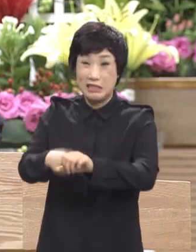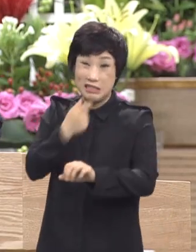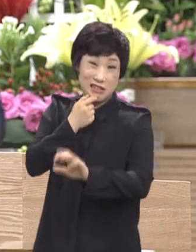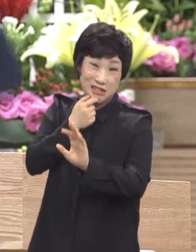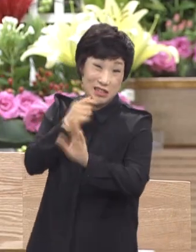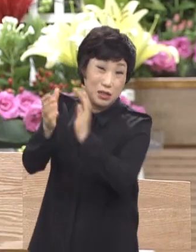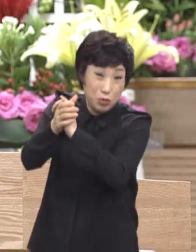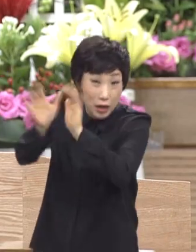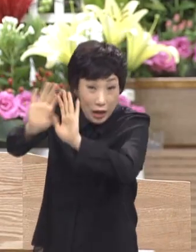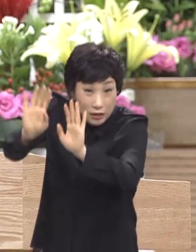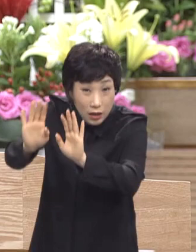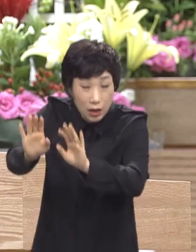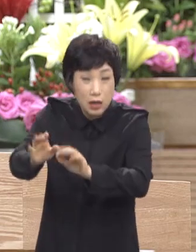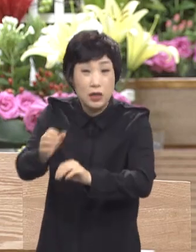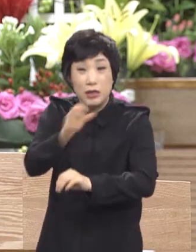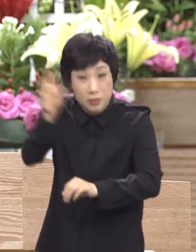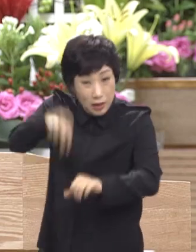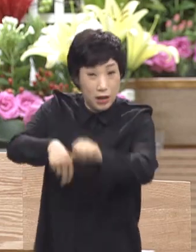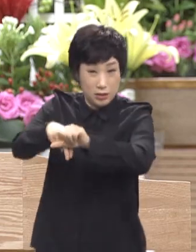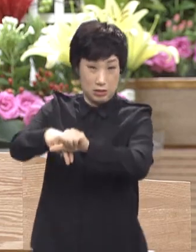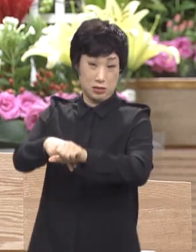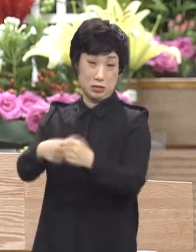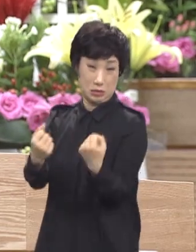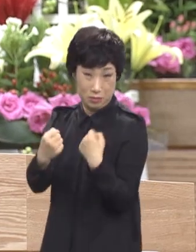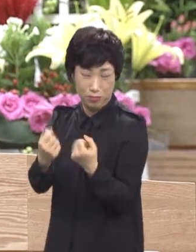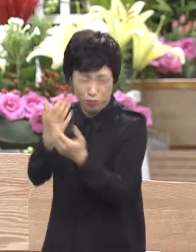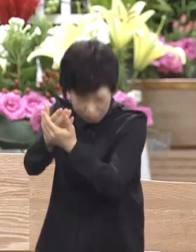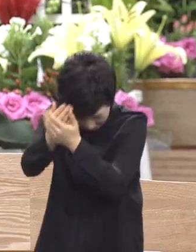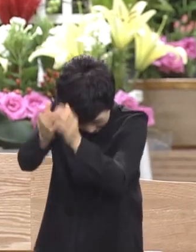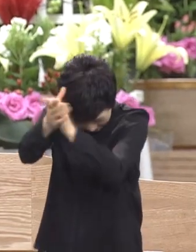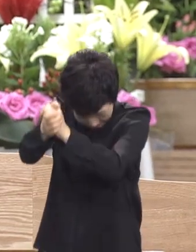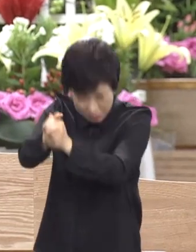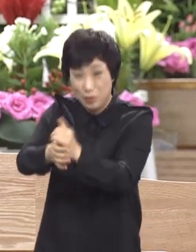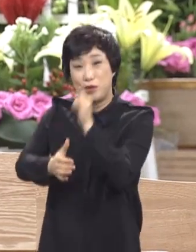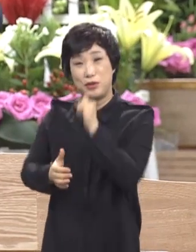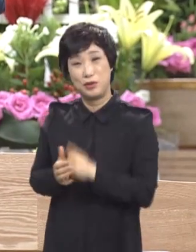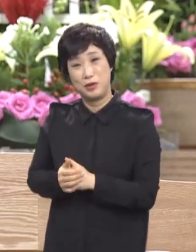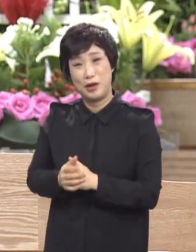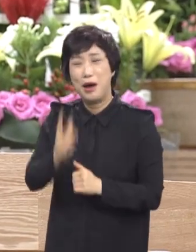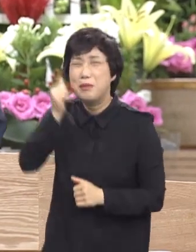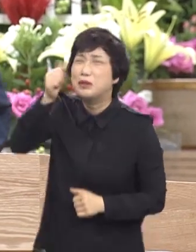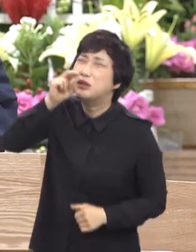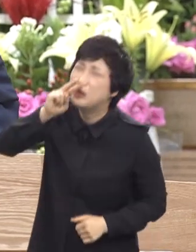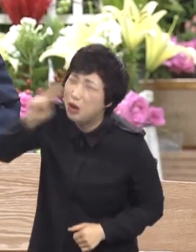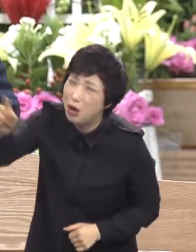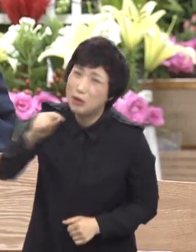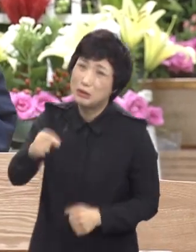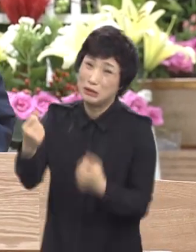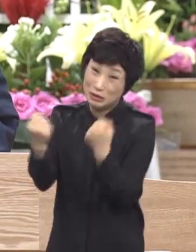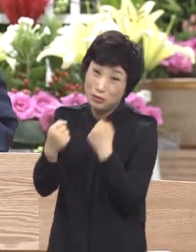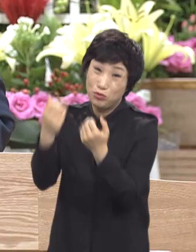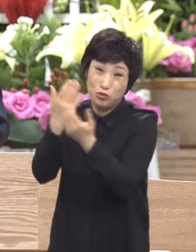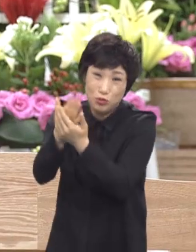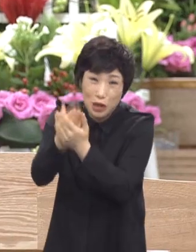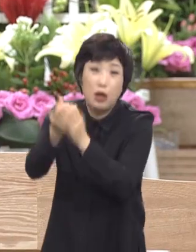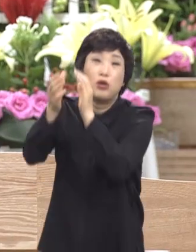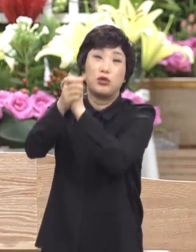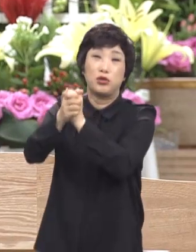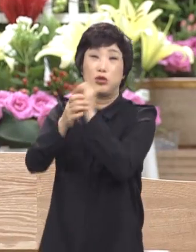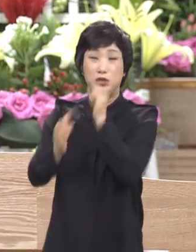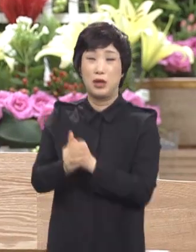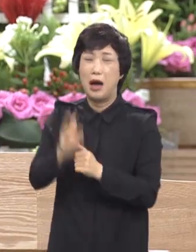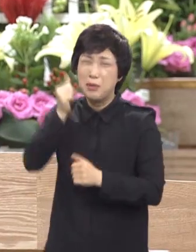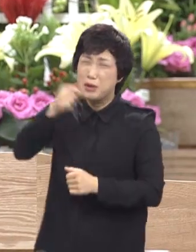아니라 질 수 있는 능력을 주세요. 아버지요, 이 능력을 주세요.